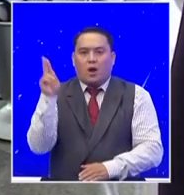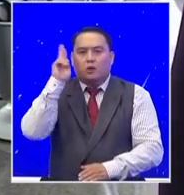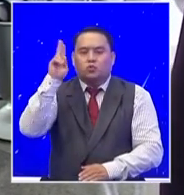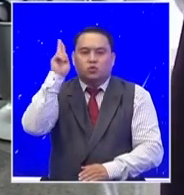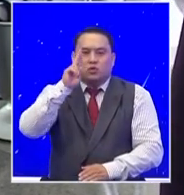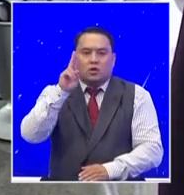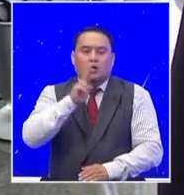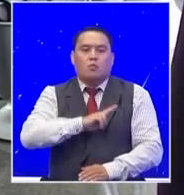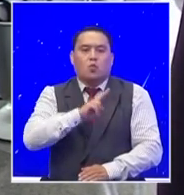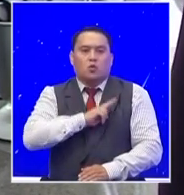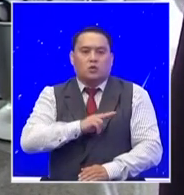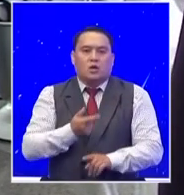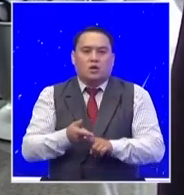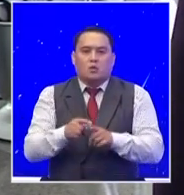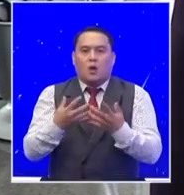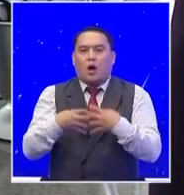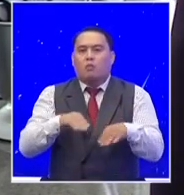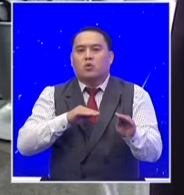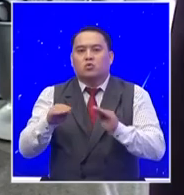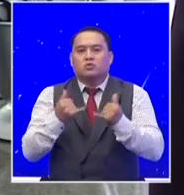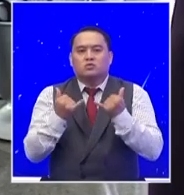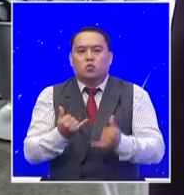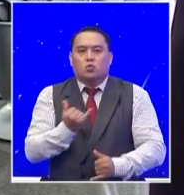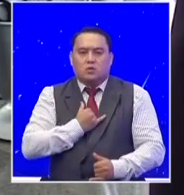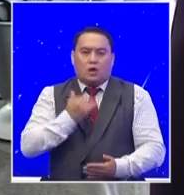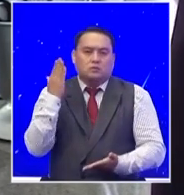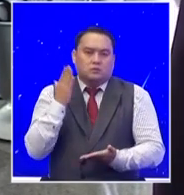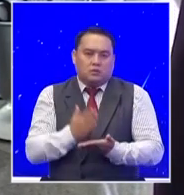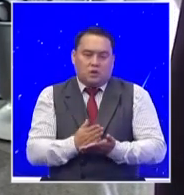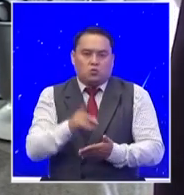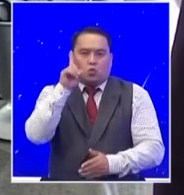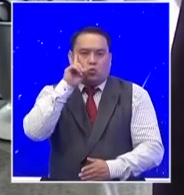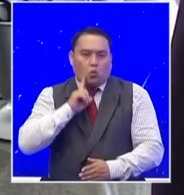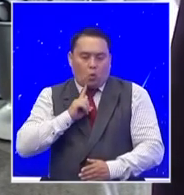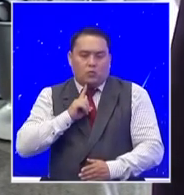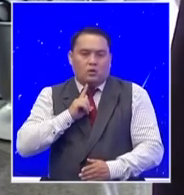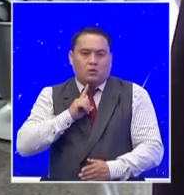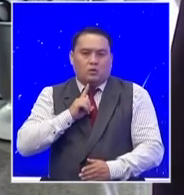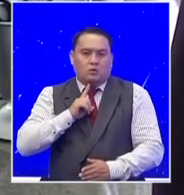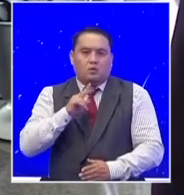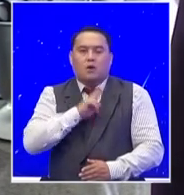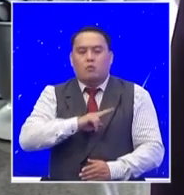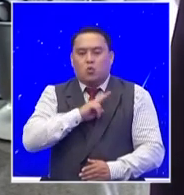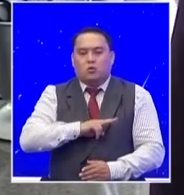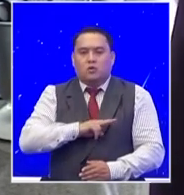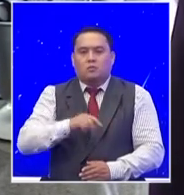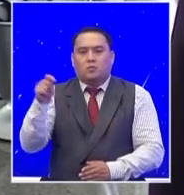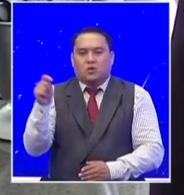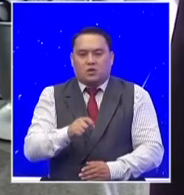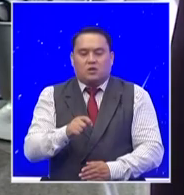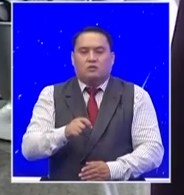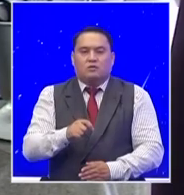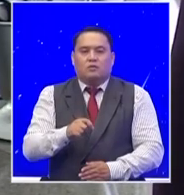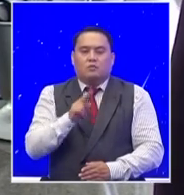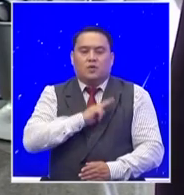именно работать на этом оборудовании. Сейчас все у нас есть, и ребенок уже может работать, придя, и в тот же